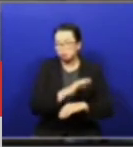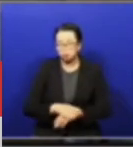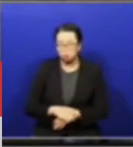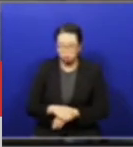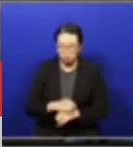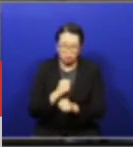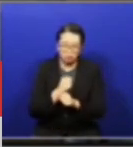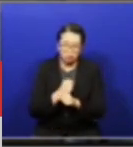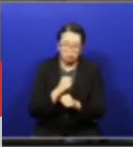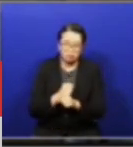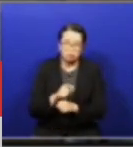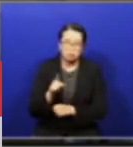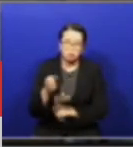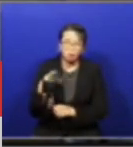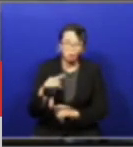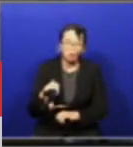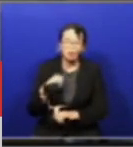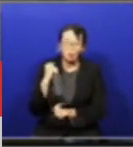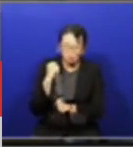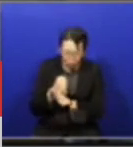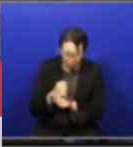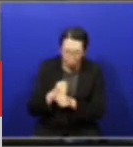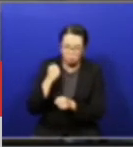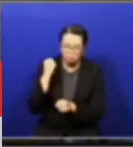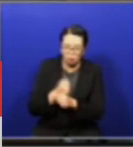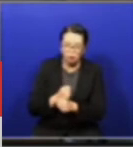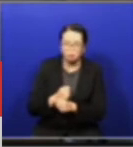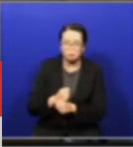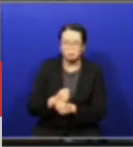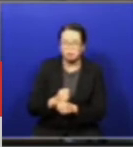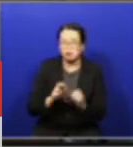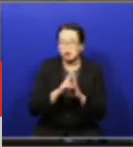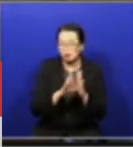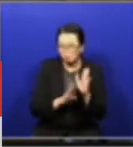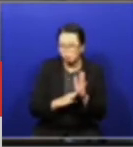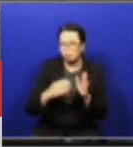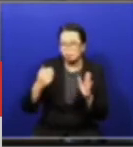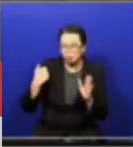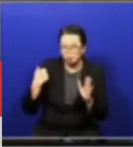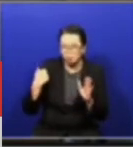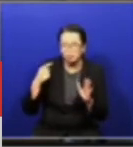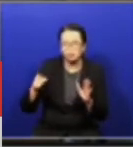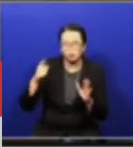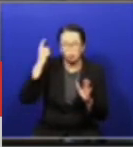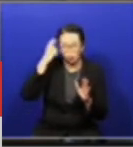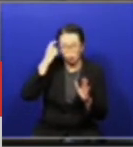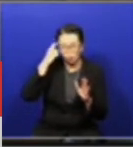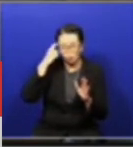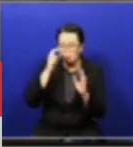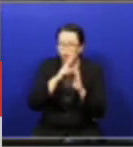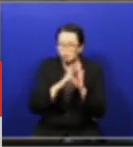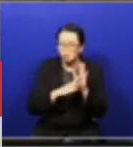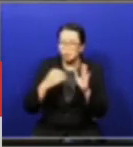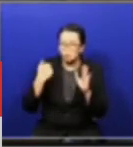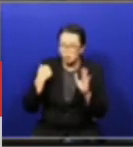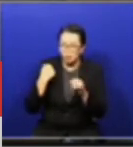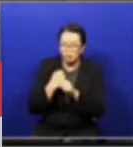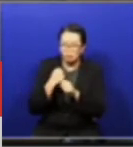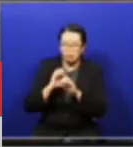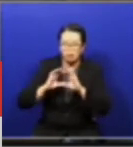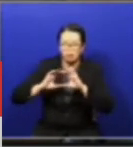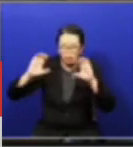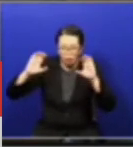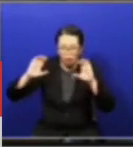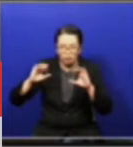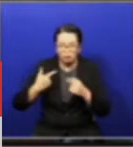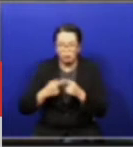ลลังก์ทำค่ะทำครับรู้เขามีปัญญาเขาจะเป็นข้าราชการแต่บางทีมันก็